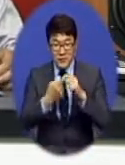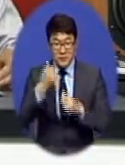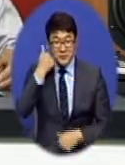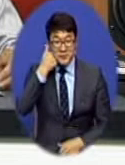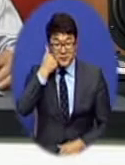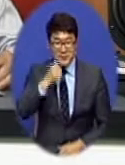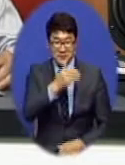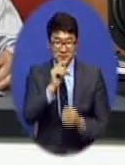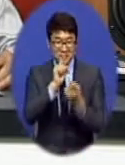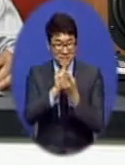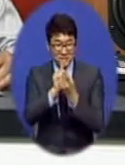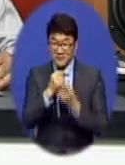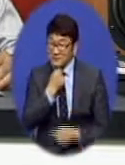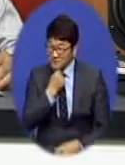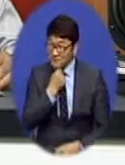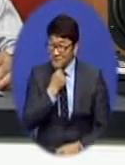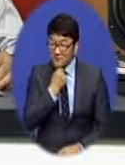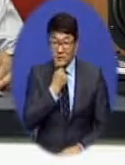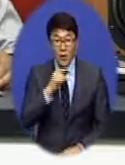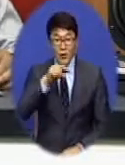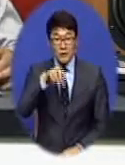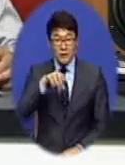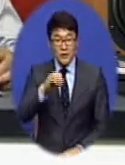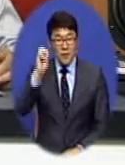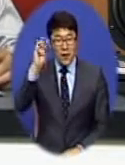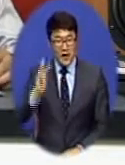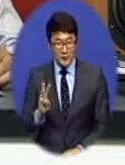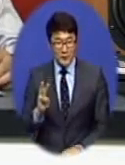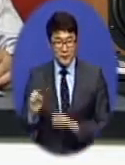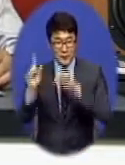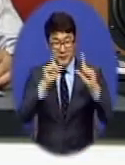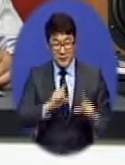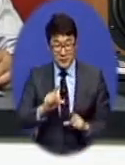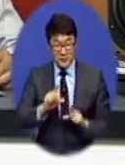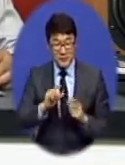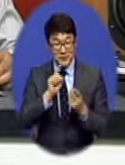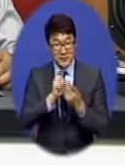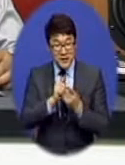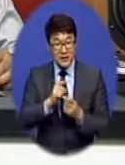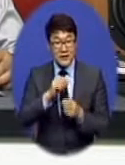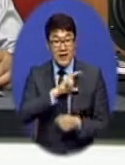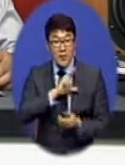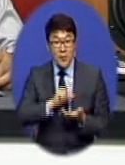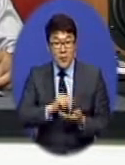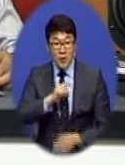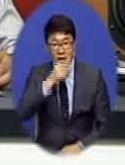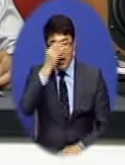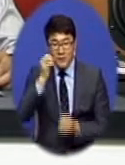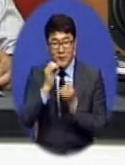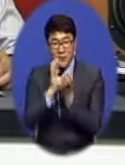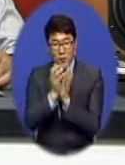참가자 만나보러 갈까요? 네. 저희 어디로 갈까요? 광주로 가보겠습니다. 네. 첫 번째 분. 네. 할미꽃 사연을 준비해